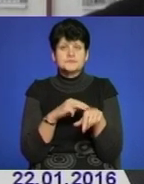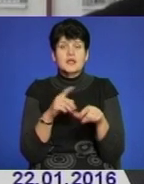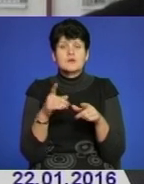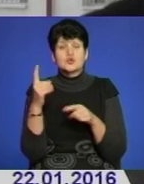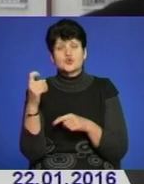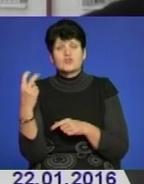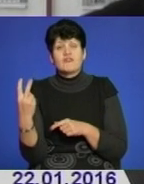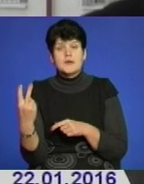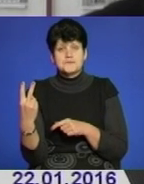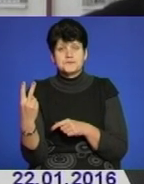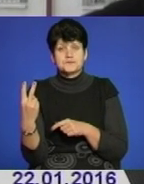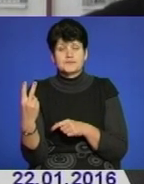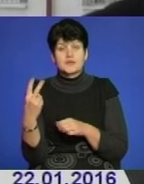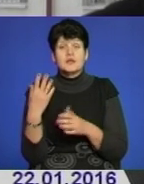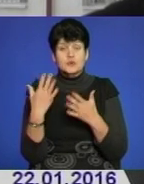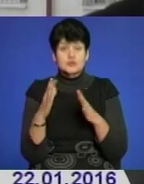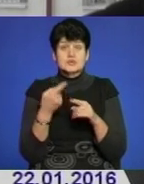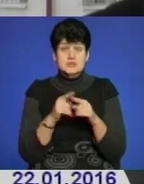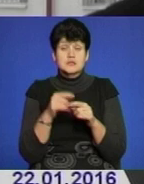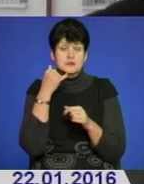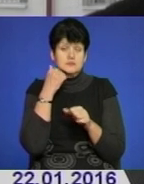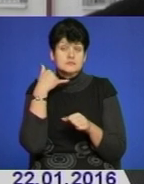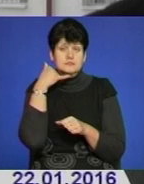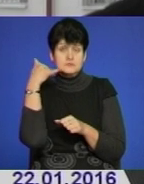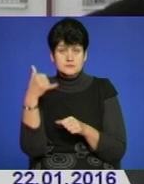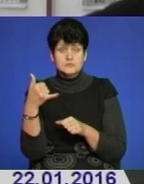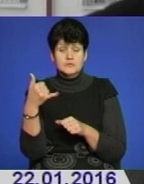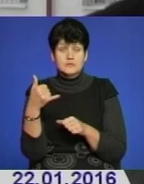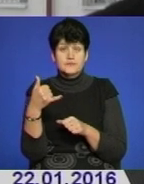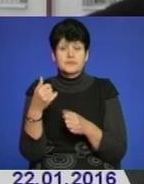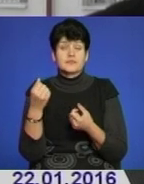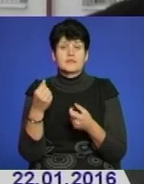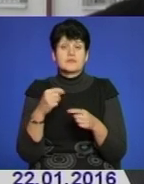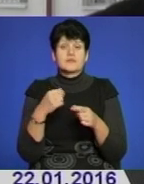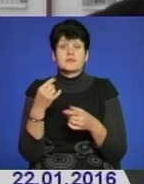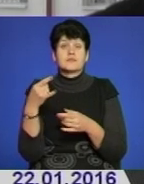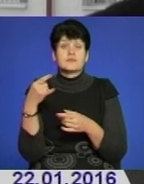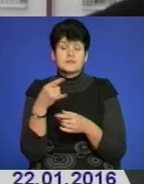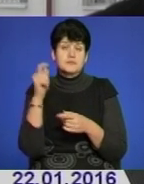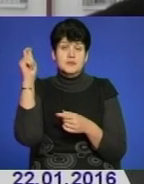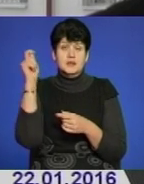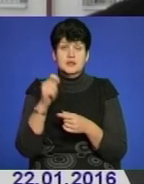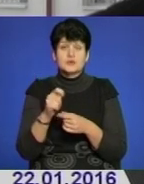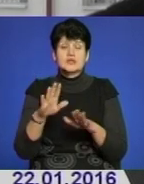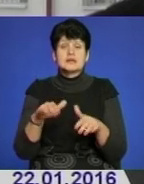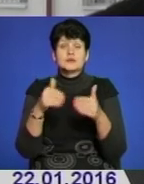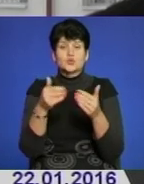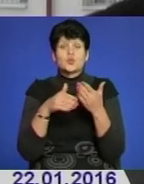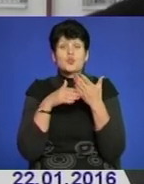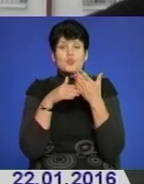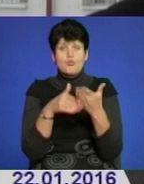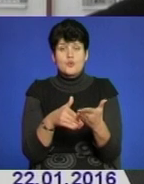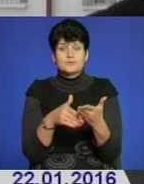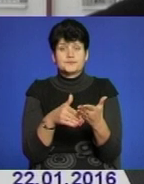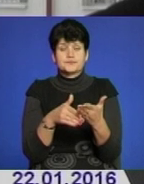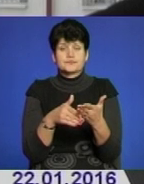102. Якщо це буде зроблений дзвінок, наряд дорожньо-патрульної служби на коротший термін приїдуть, нададуть допомогу